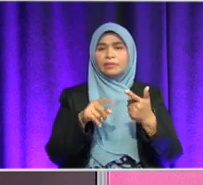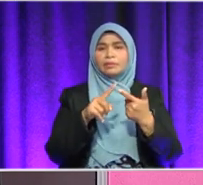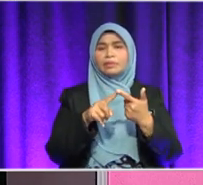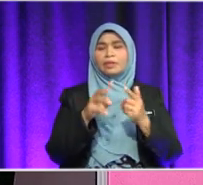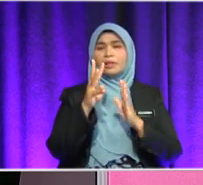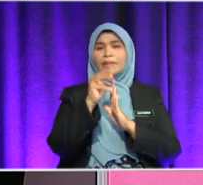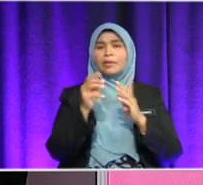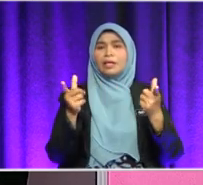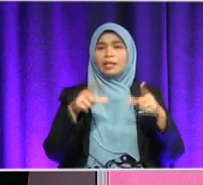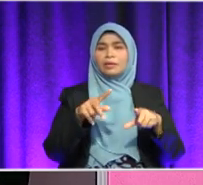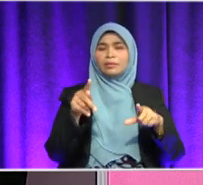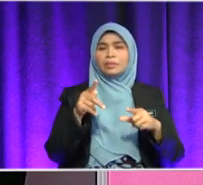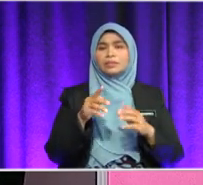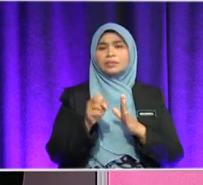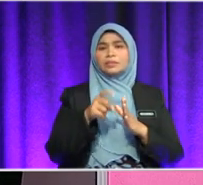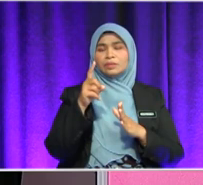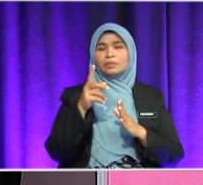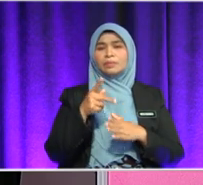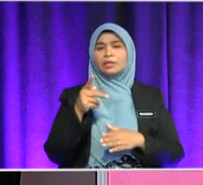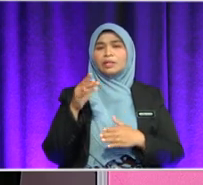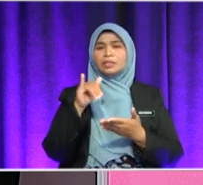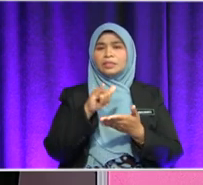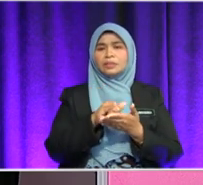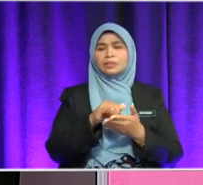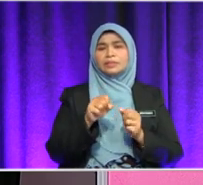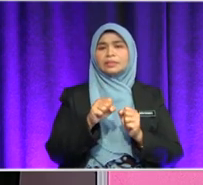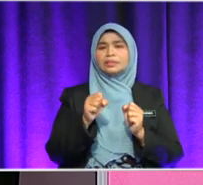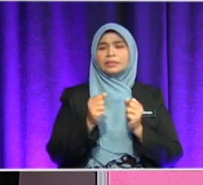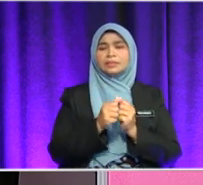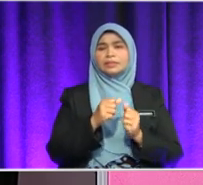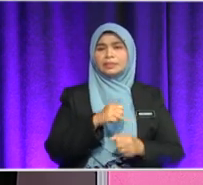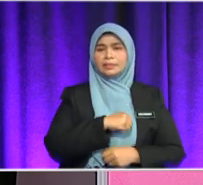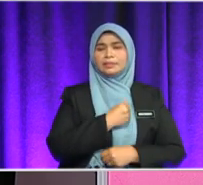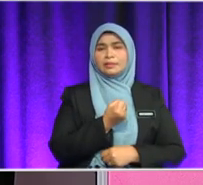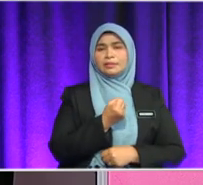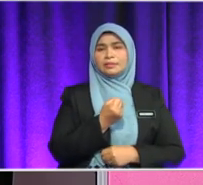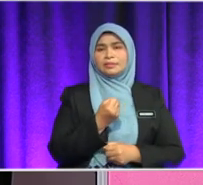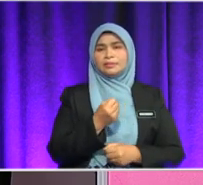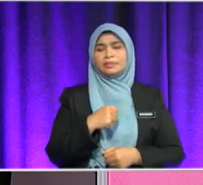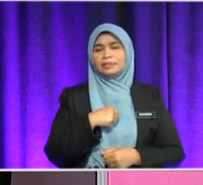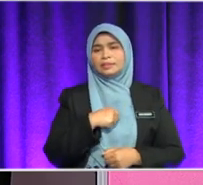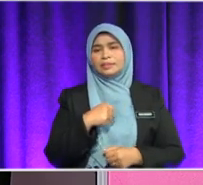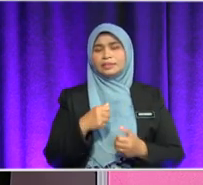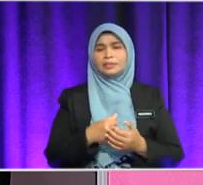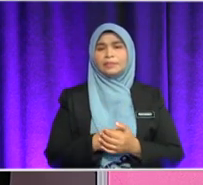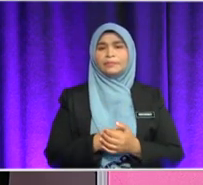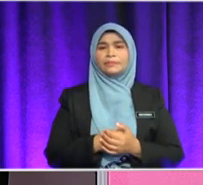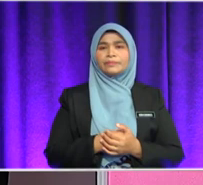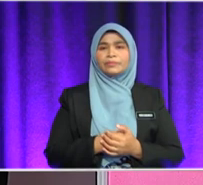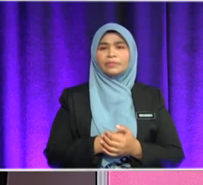perkara itu dengan sengaja pilihan dia sendiri itu maka keterbatasan